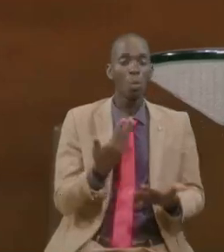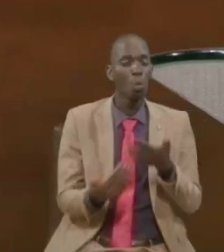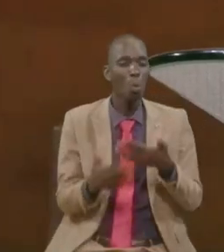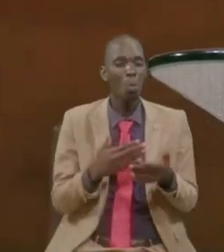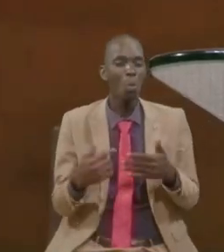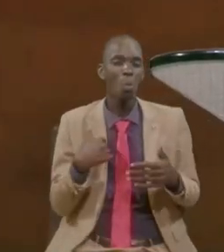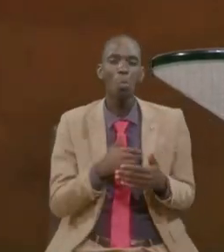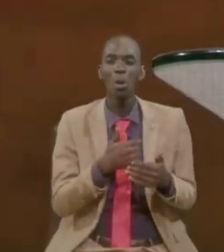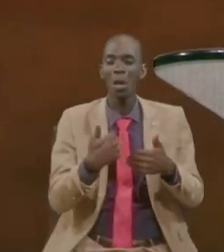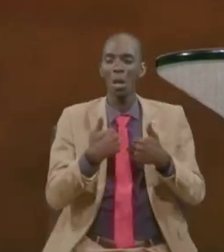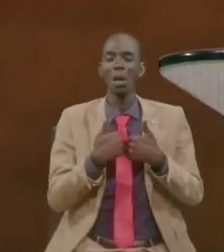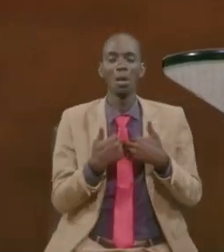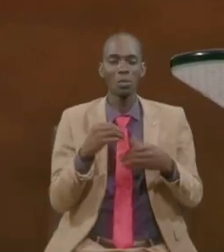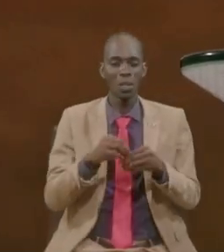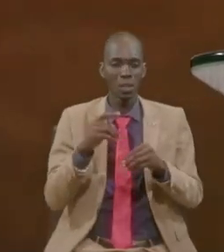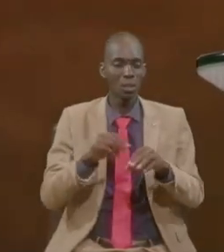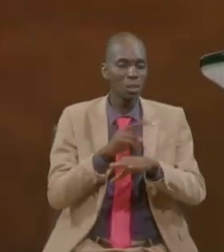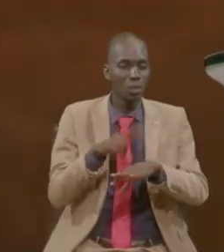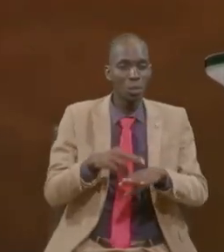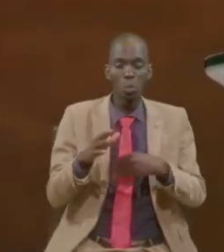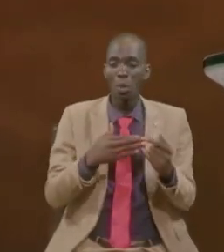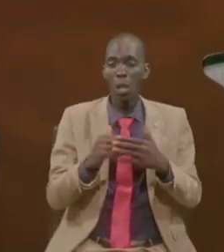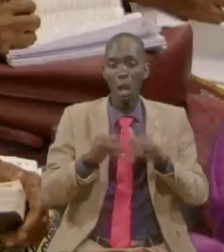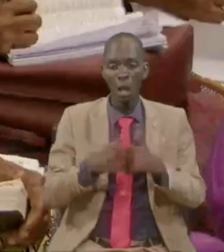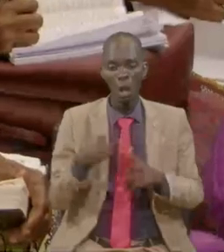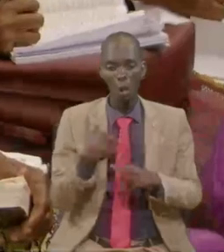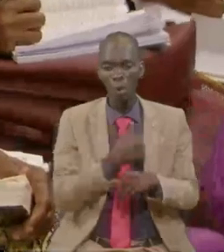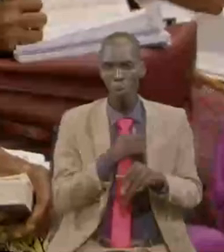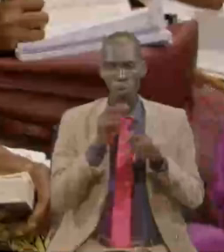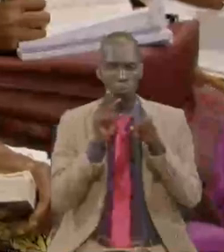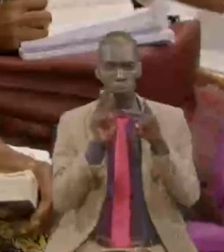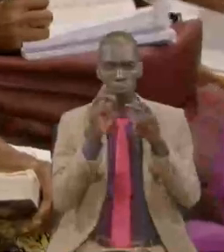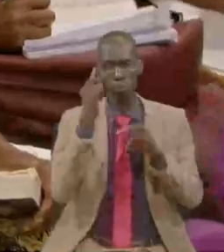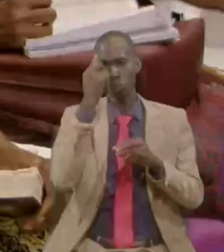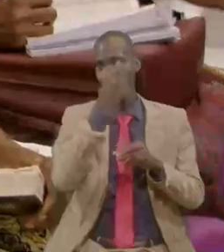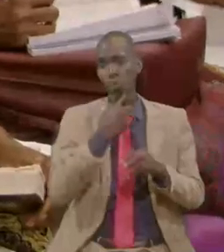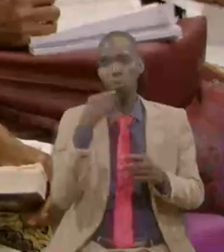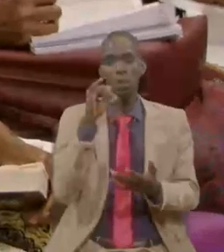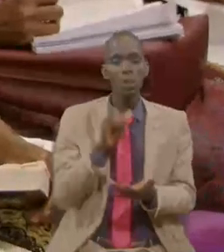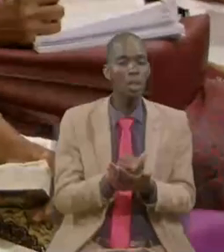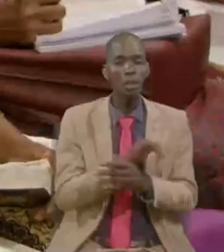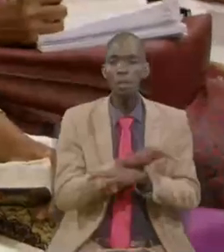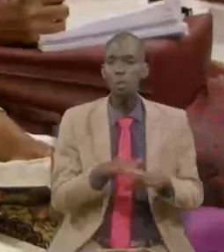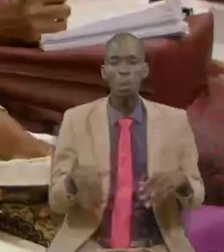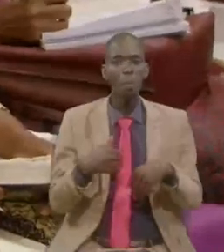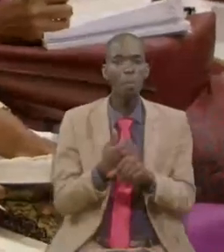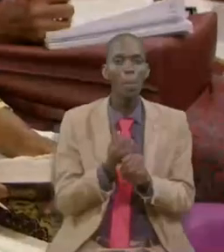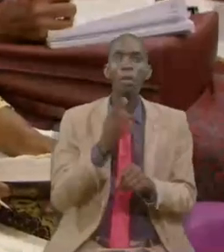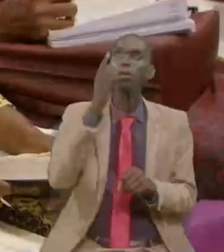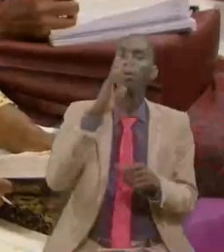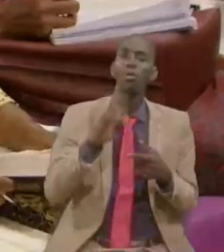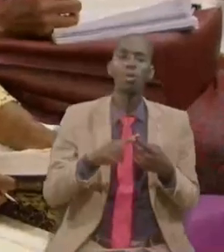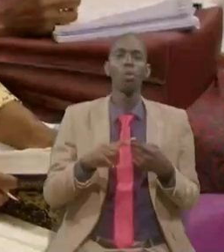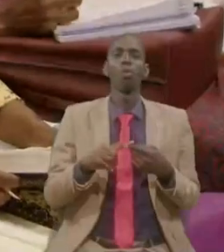a dans le naturel, quelle que soit notre beauté naturelle, cela ne fait pas